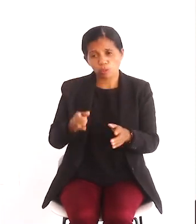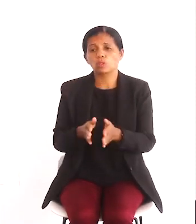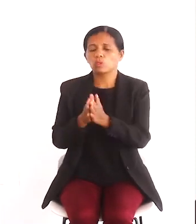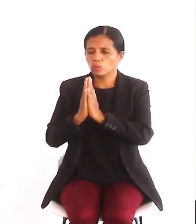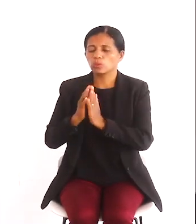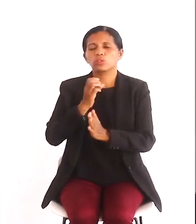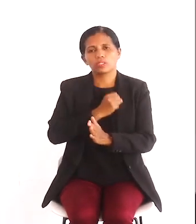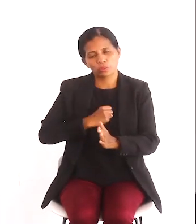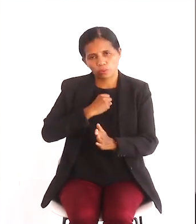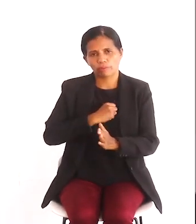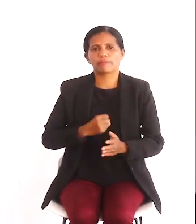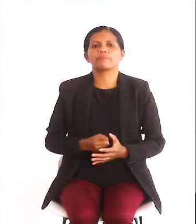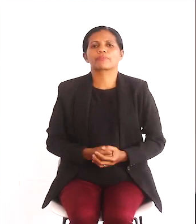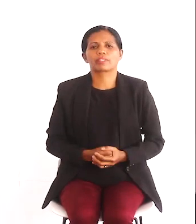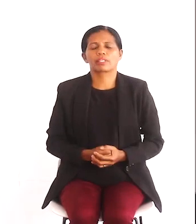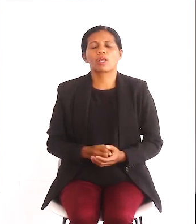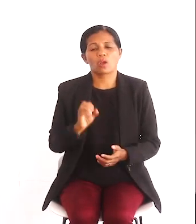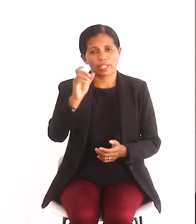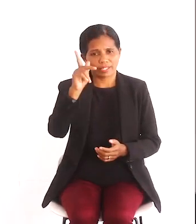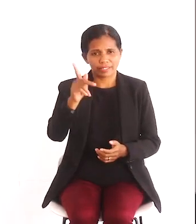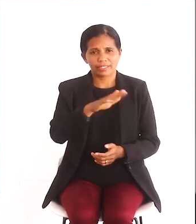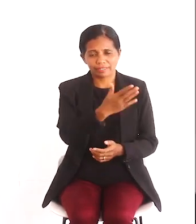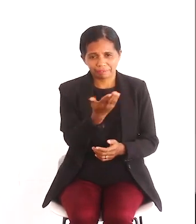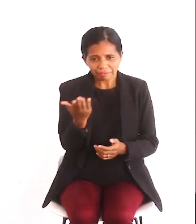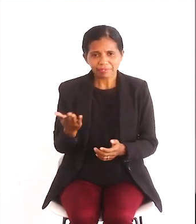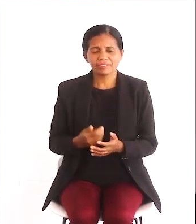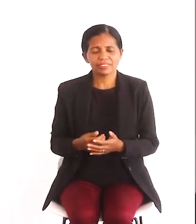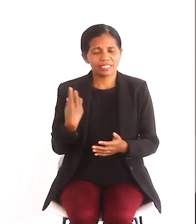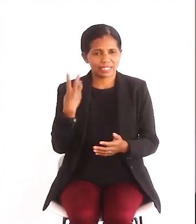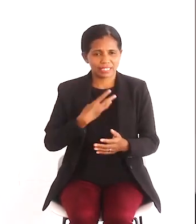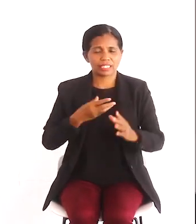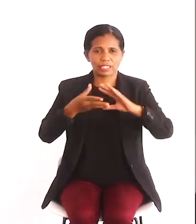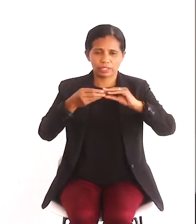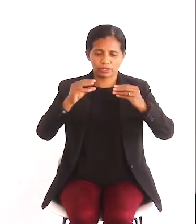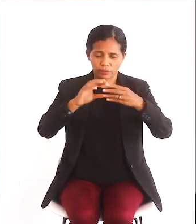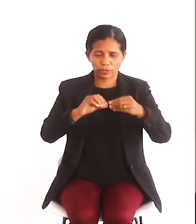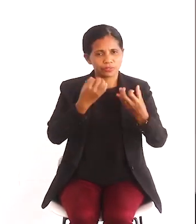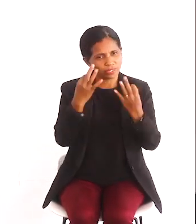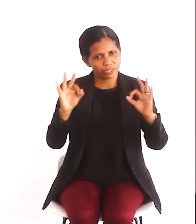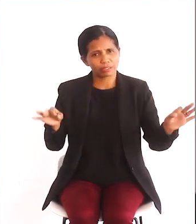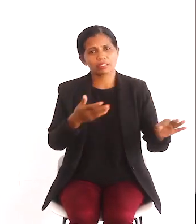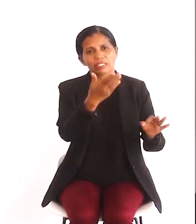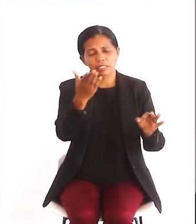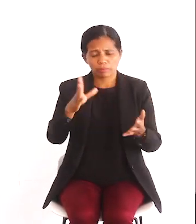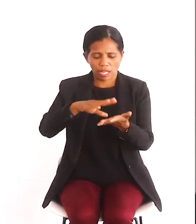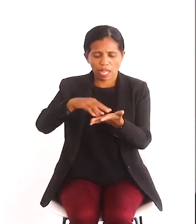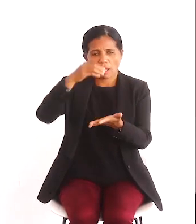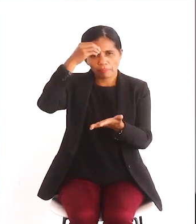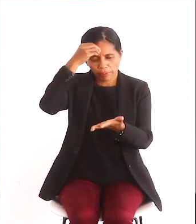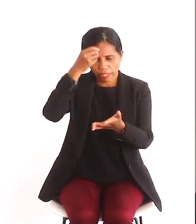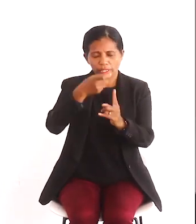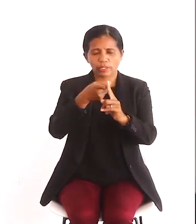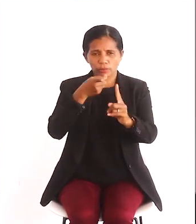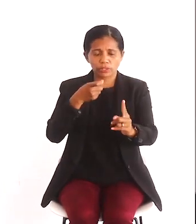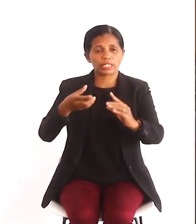halok. Dia kali sira, ita ni historia ramatona. Ha espera katak, imi bele aprende batruma husi